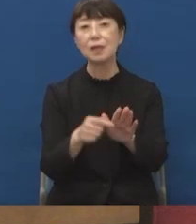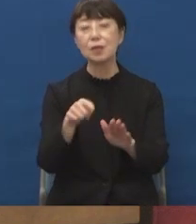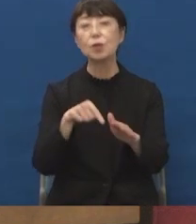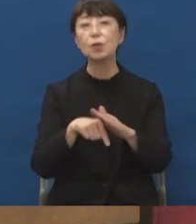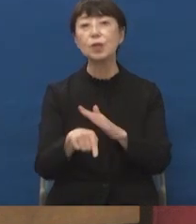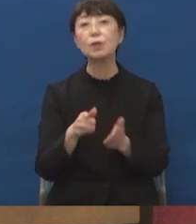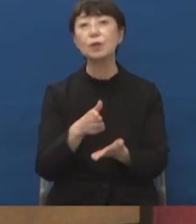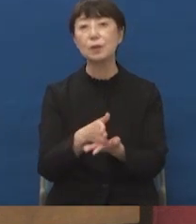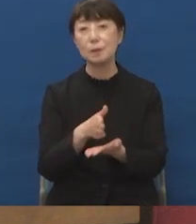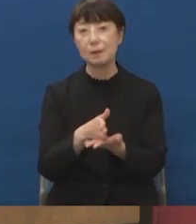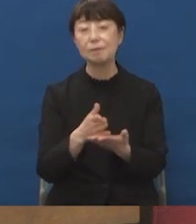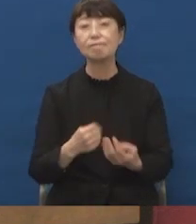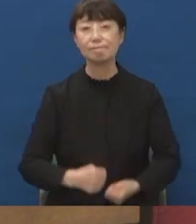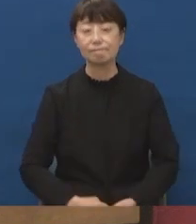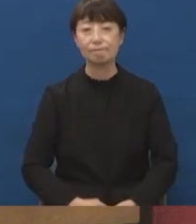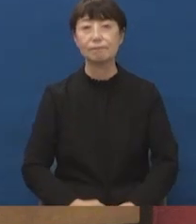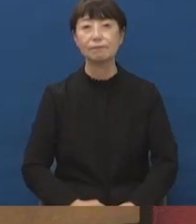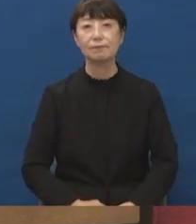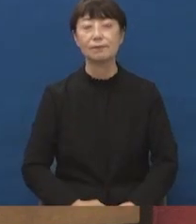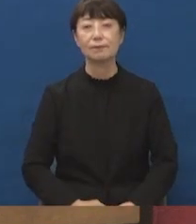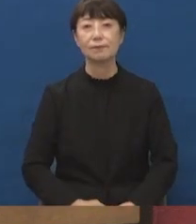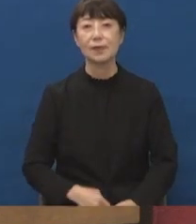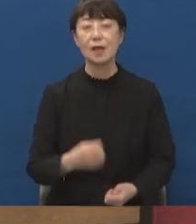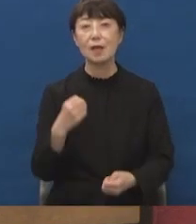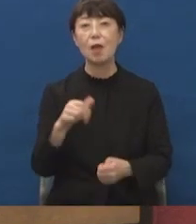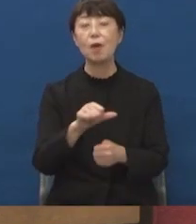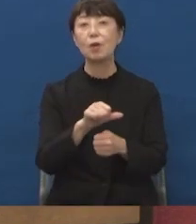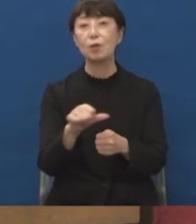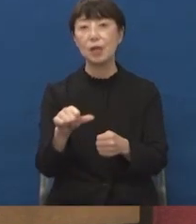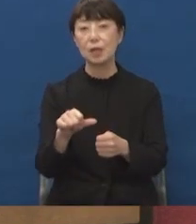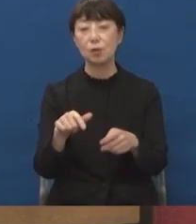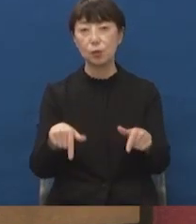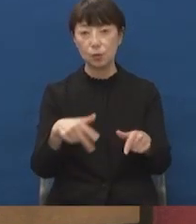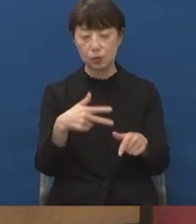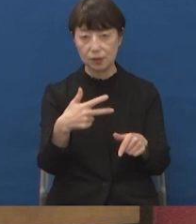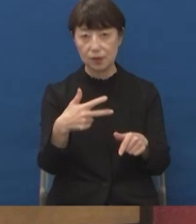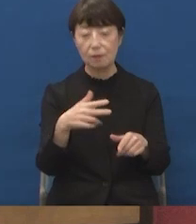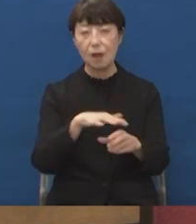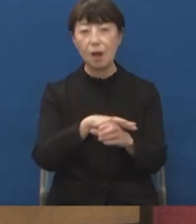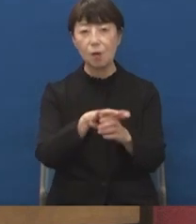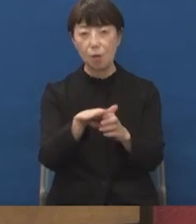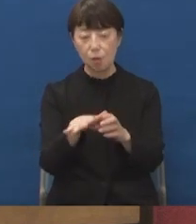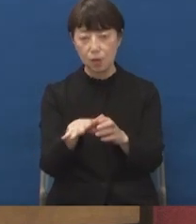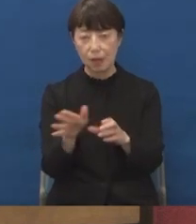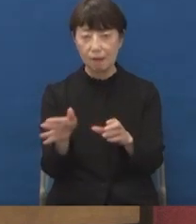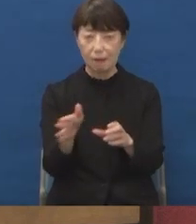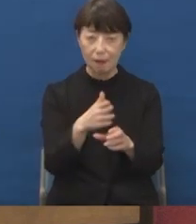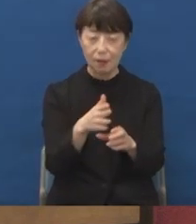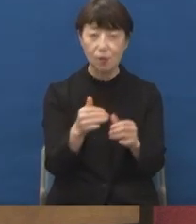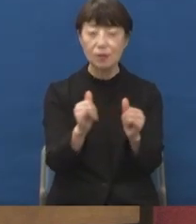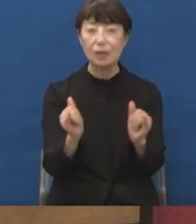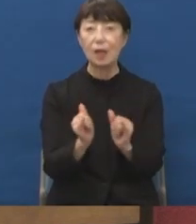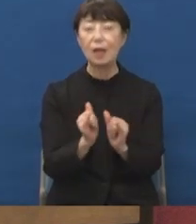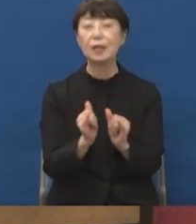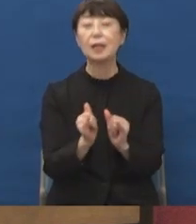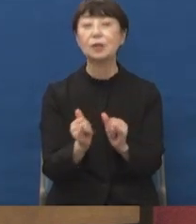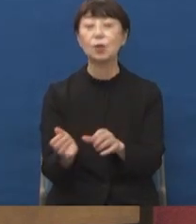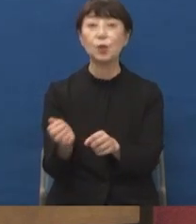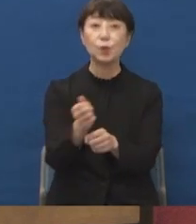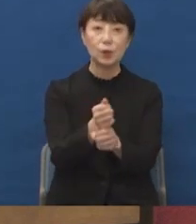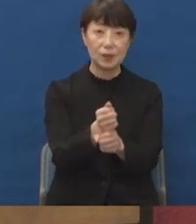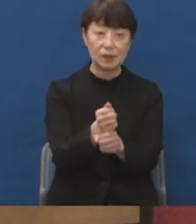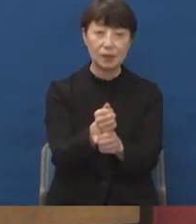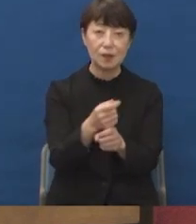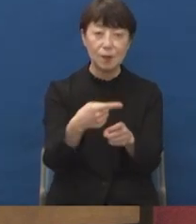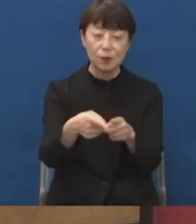べ討論を行います。令和5年度本市においては、コロナ禍からの社会活動の正常化が進み、徐々